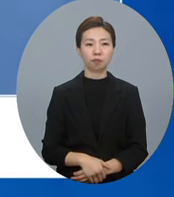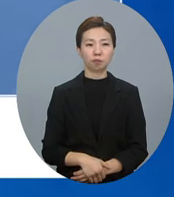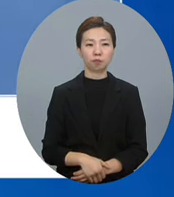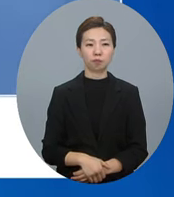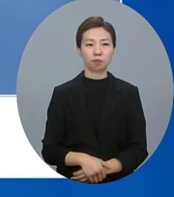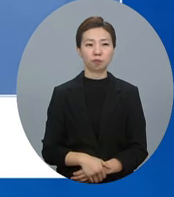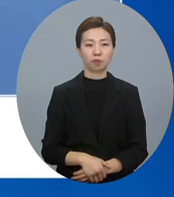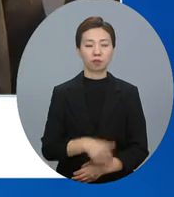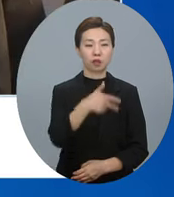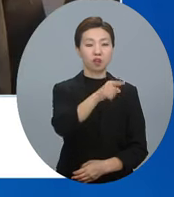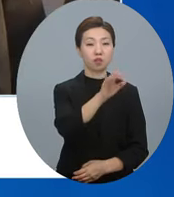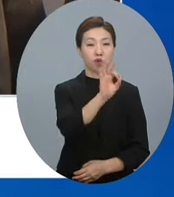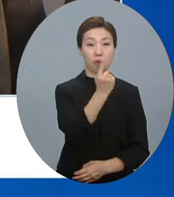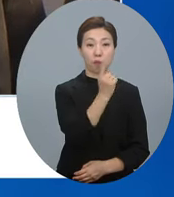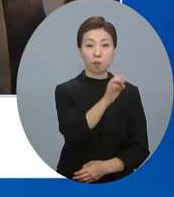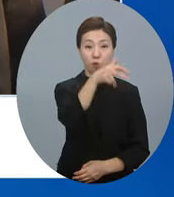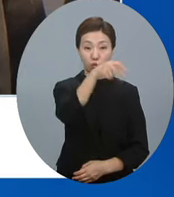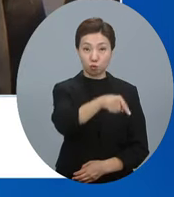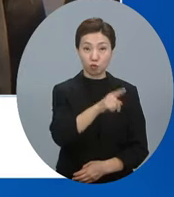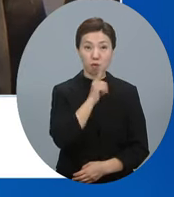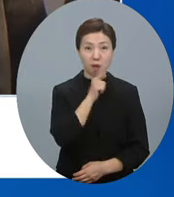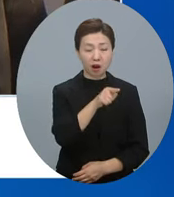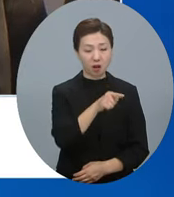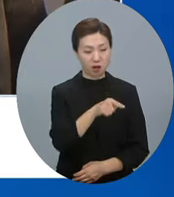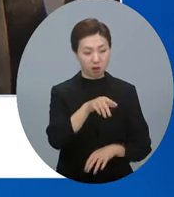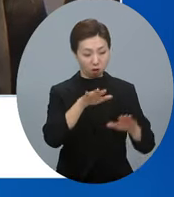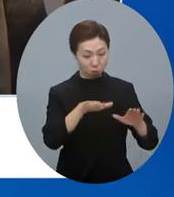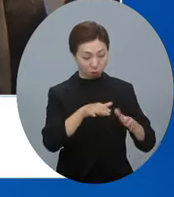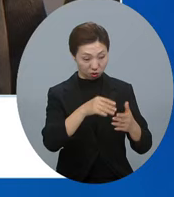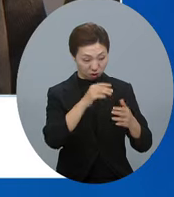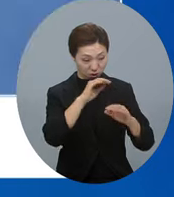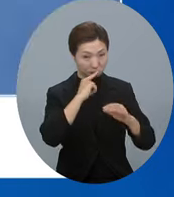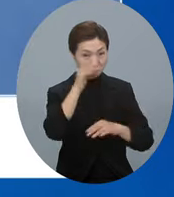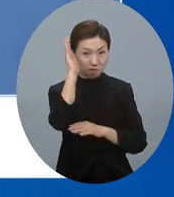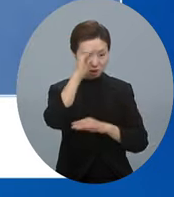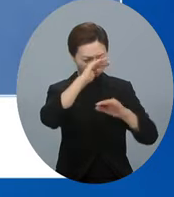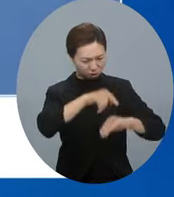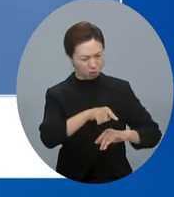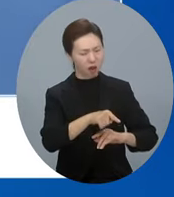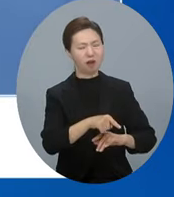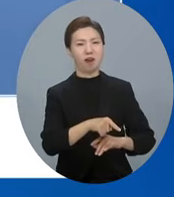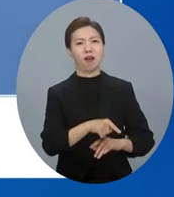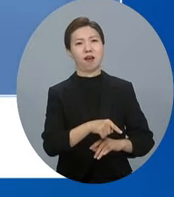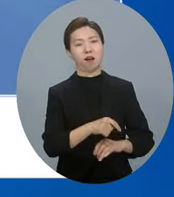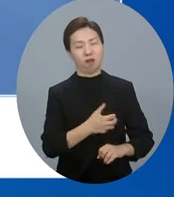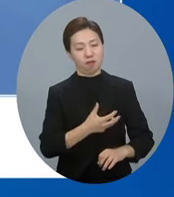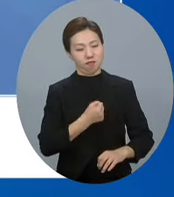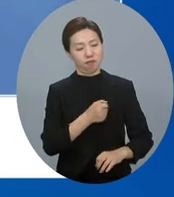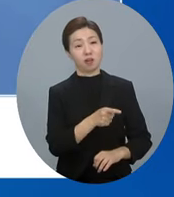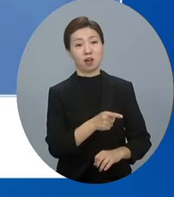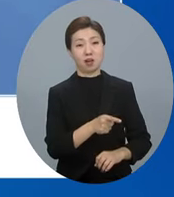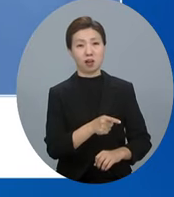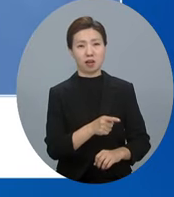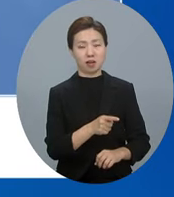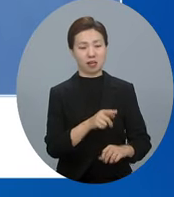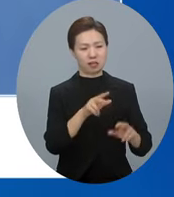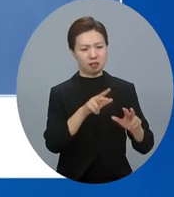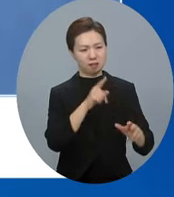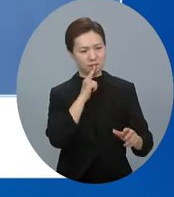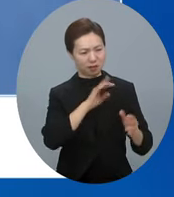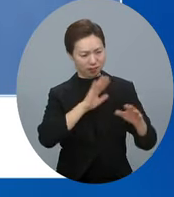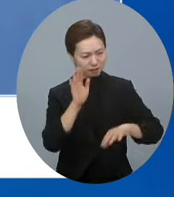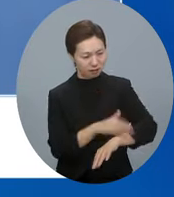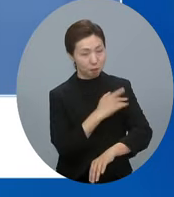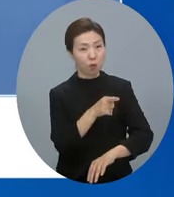우리 정봉주 의원의 발언 같은 경 저도 이제 지금 오늘 봤는데요 좀 부족자 발언이었다고 생각하고요이 발언에 대해서는